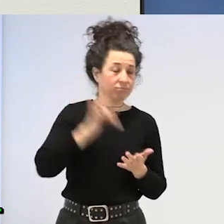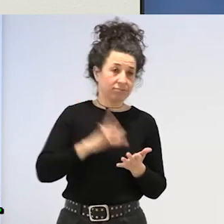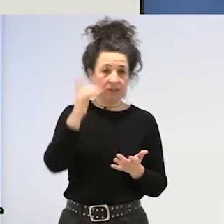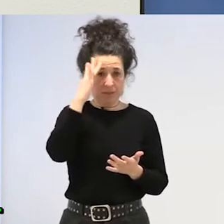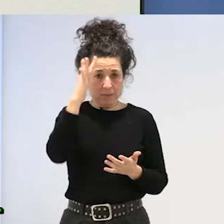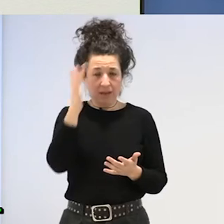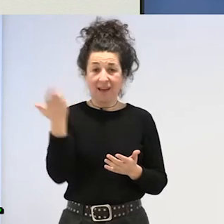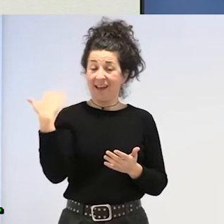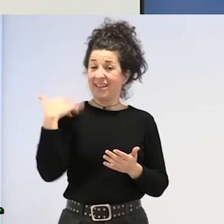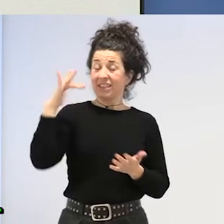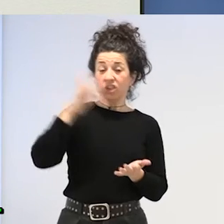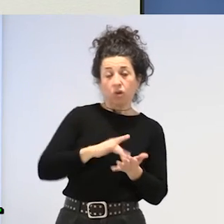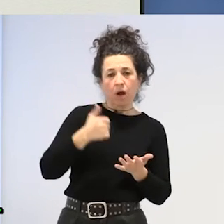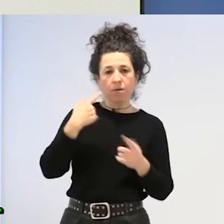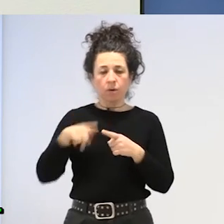izutzen egintuen